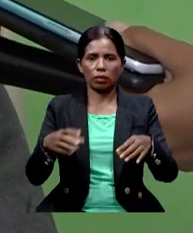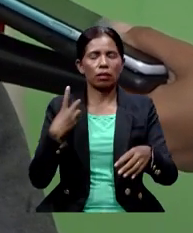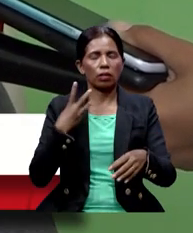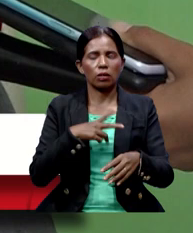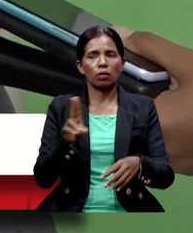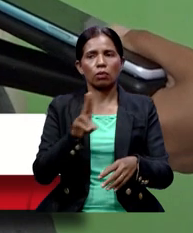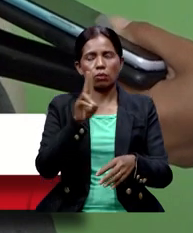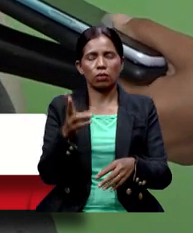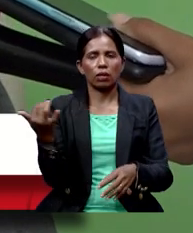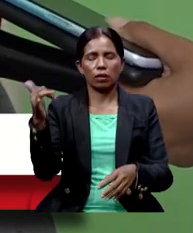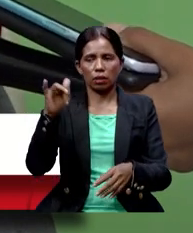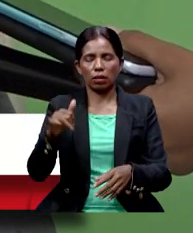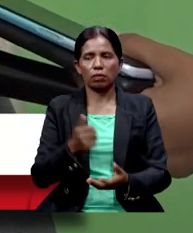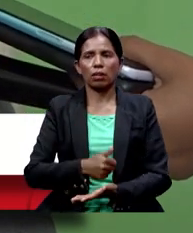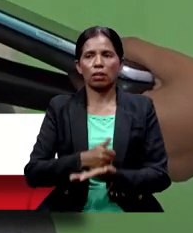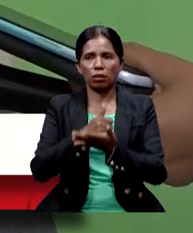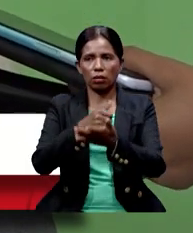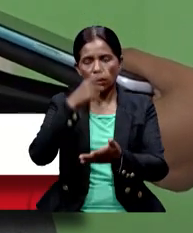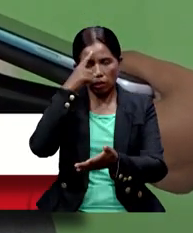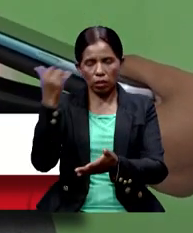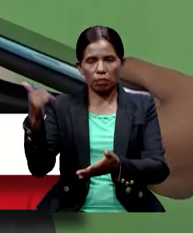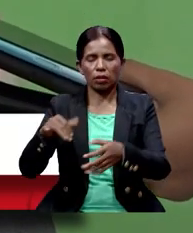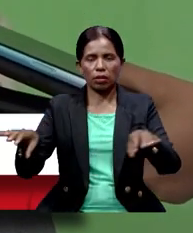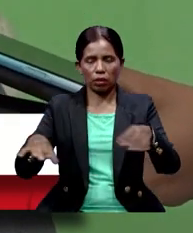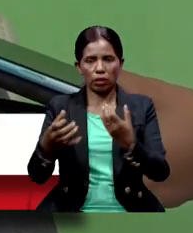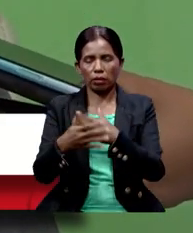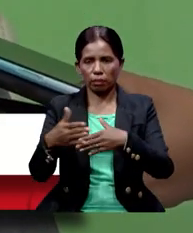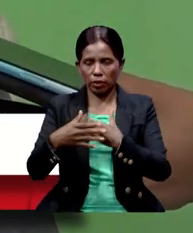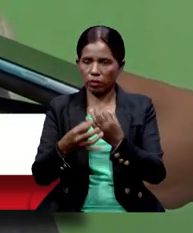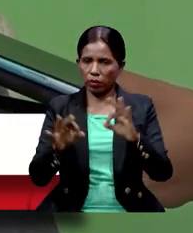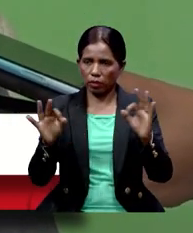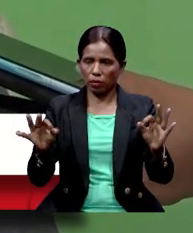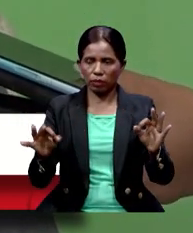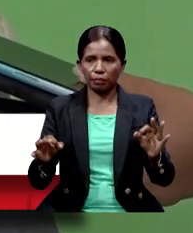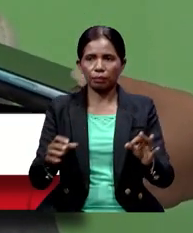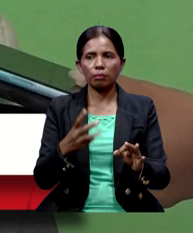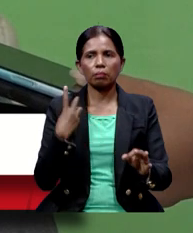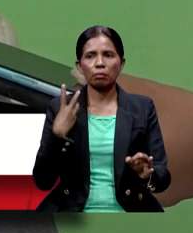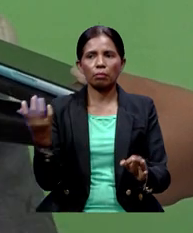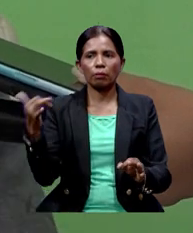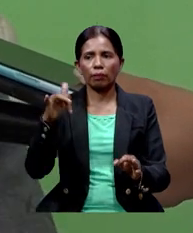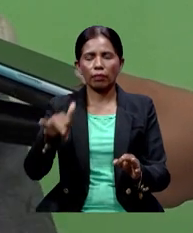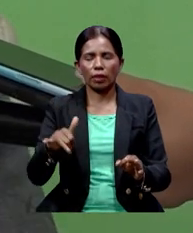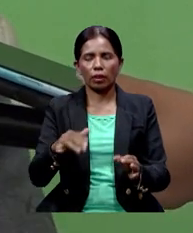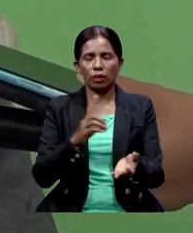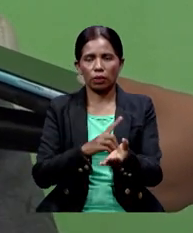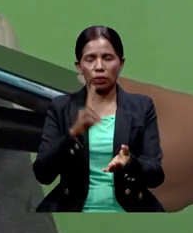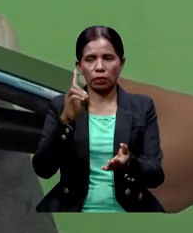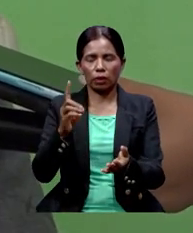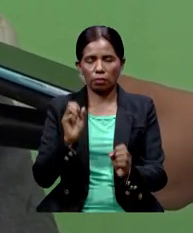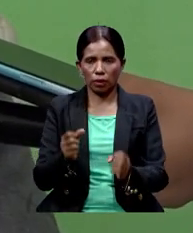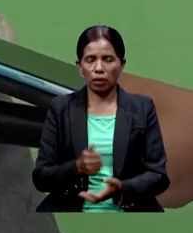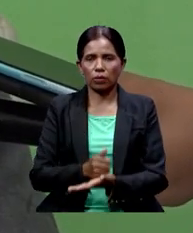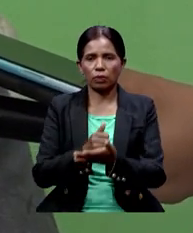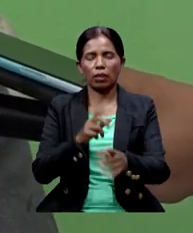utiliza usa sira va atendimento ne tamba sira ne contrato termina sira para automaticamente meio que ne va atendimento na estol